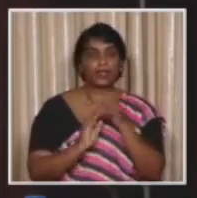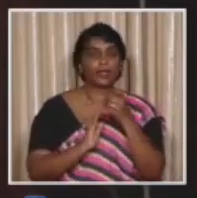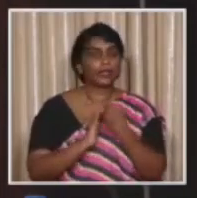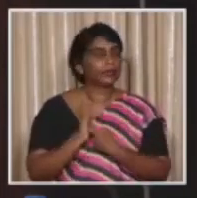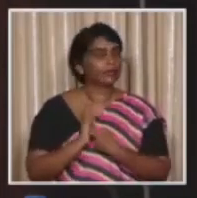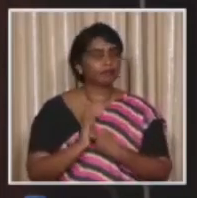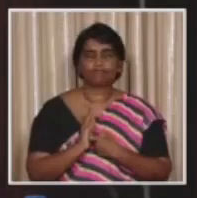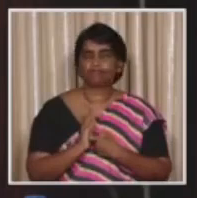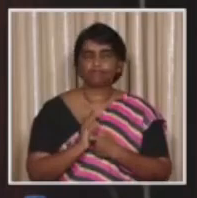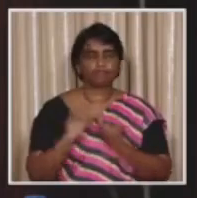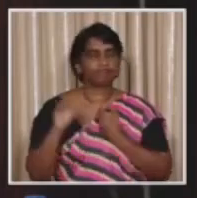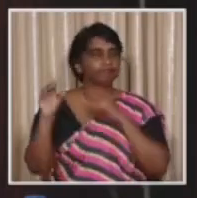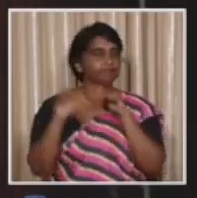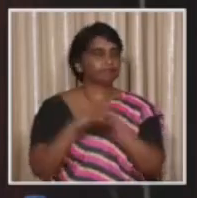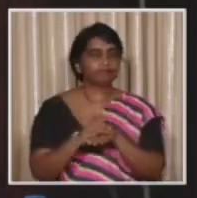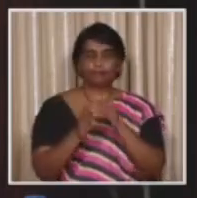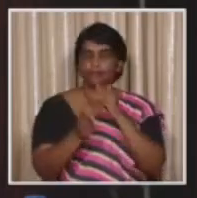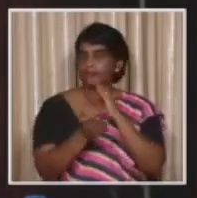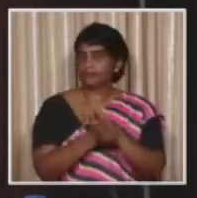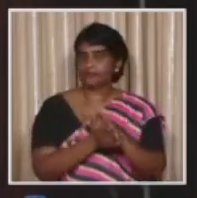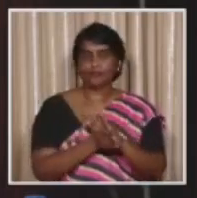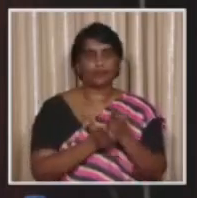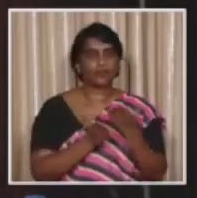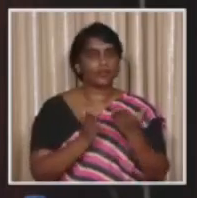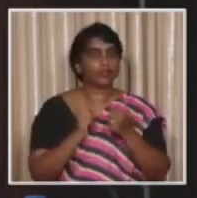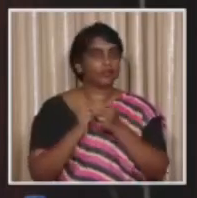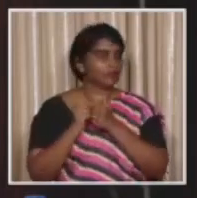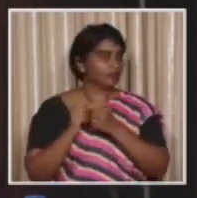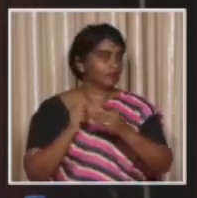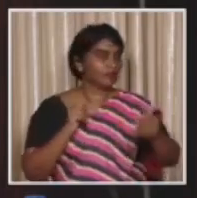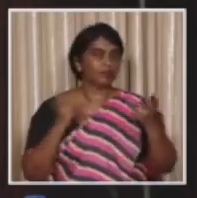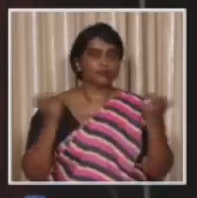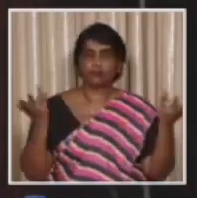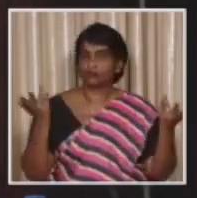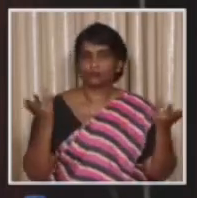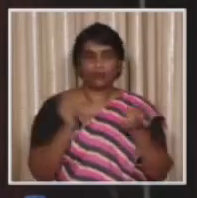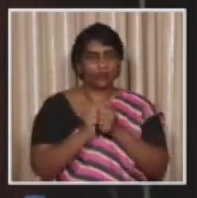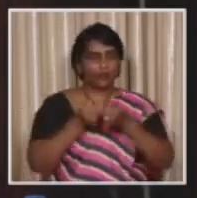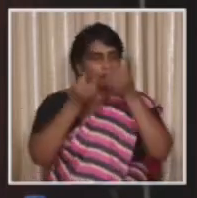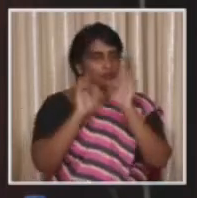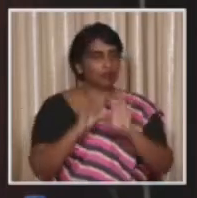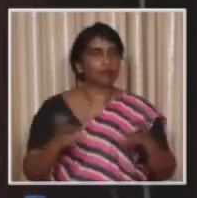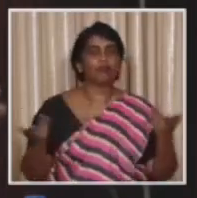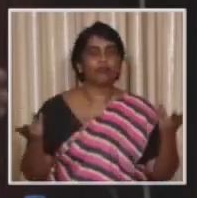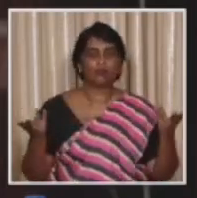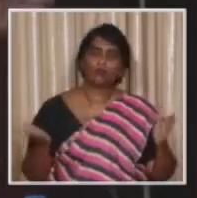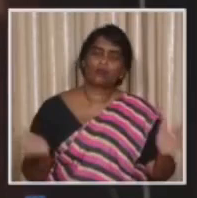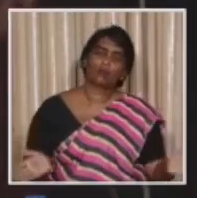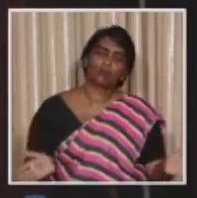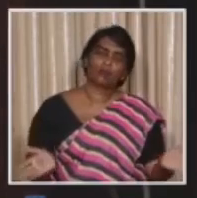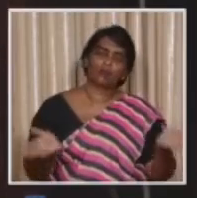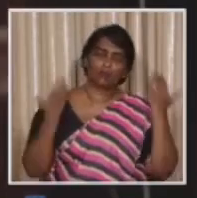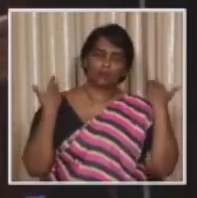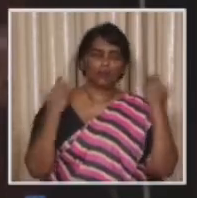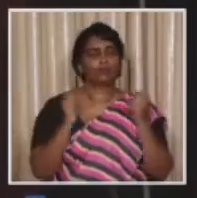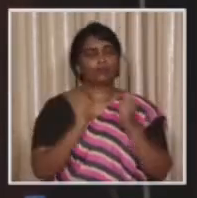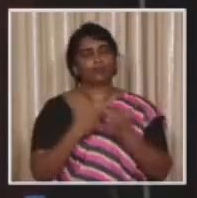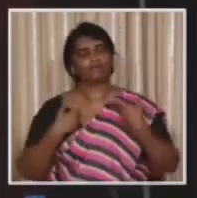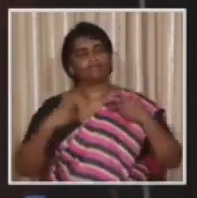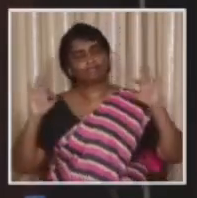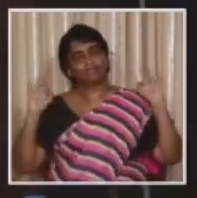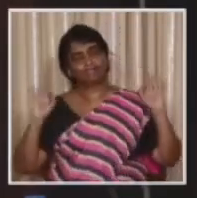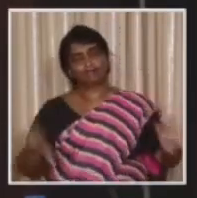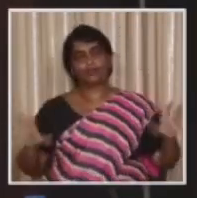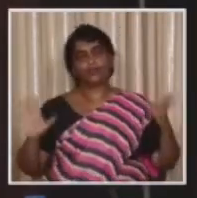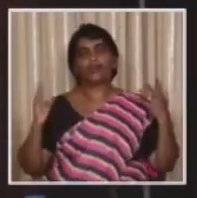ගැන කිසිඳු බැදිහත් වීමක් දායකත්වයක් මේ ගත වෙච්ච කාල සීමා තුළ කිසි කෙනෙක් හරි ආකාර සිද්ධ වෙලා නැහැ ඕනෙකට ඕන දෙයක් කරලා අඟ බේරගෙන ඉන්න